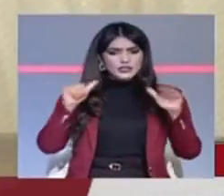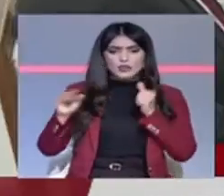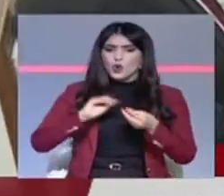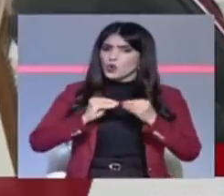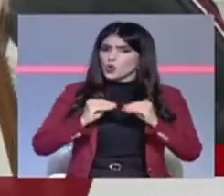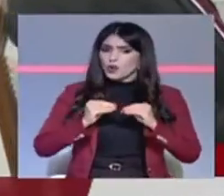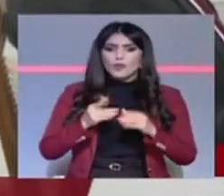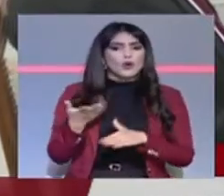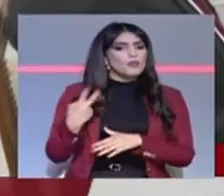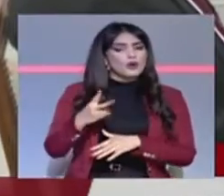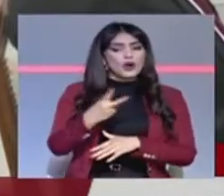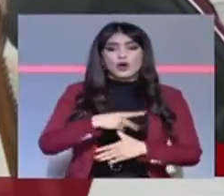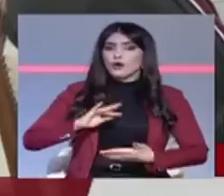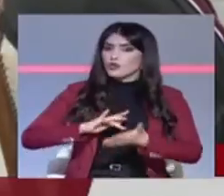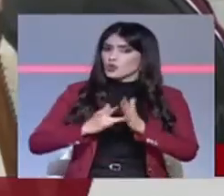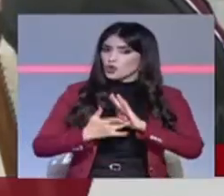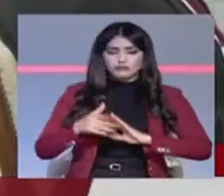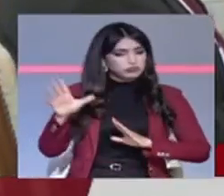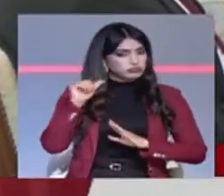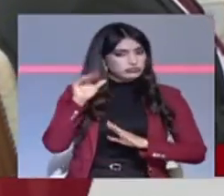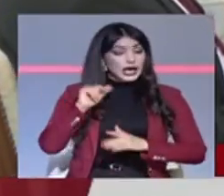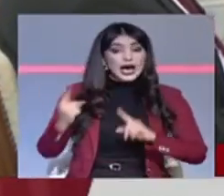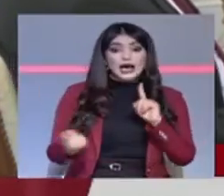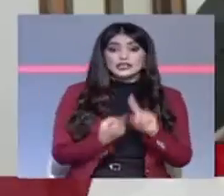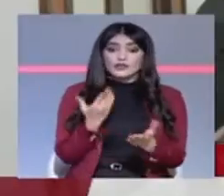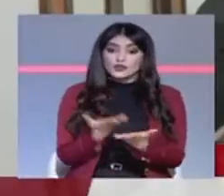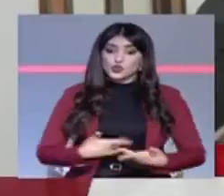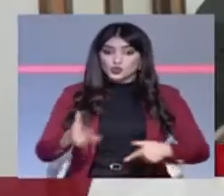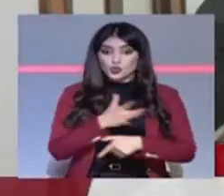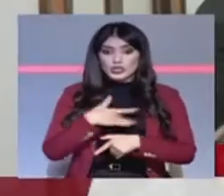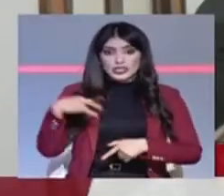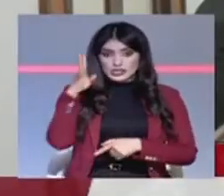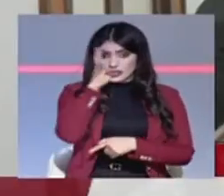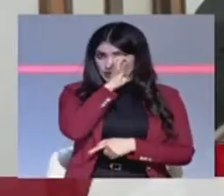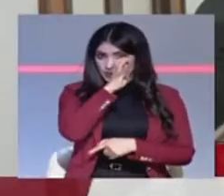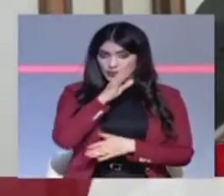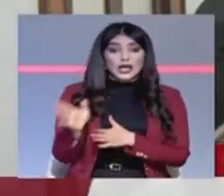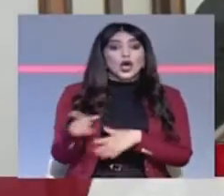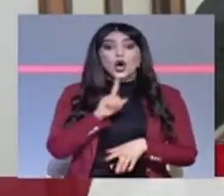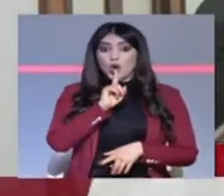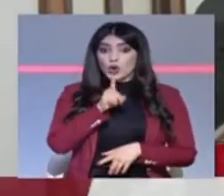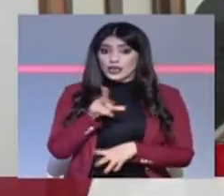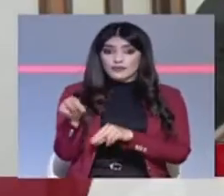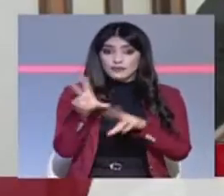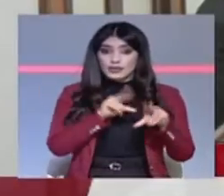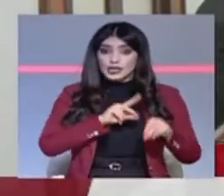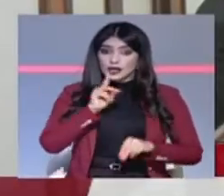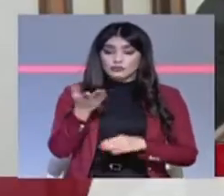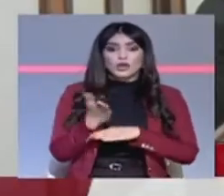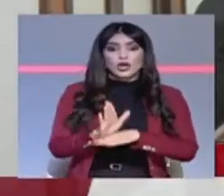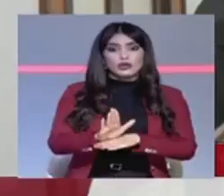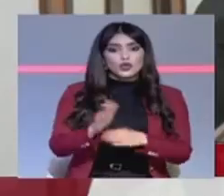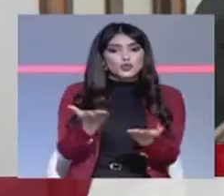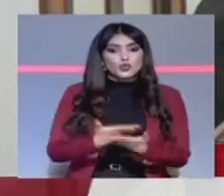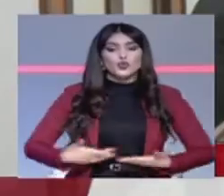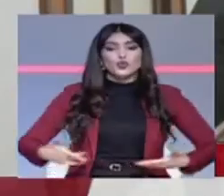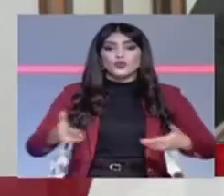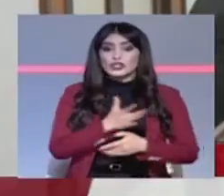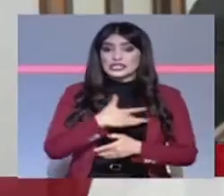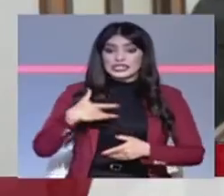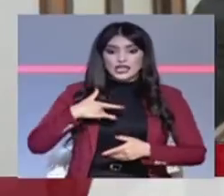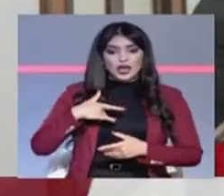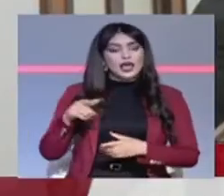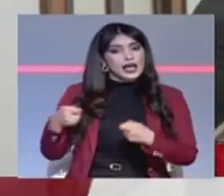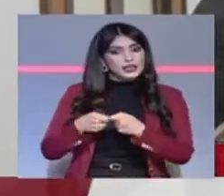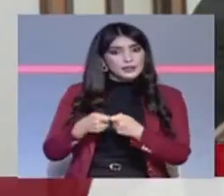تطلعاتهم وما خاصه في هذا الظرف الصحيه الصعبه مشددا على ضروره توفير افضل الظروف القضاه